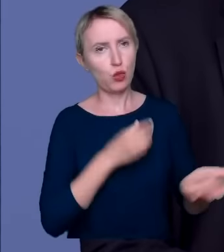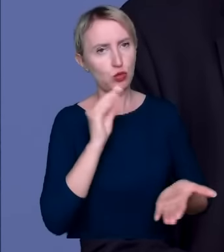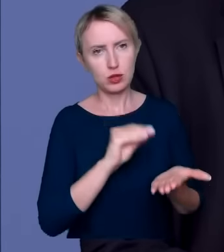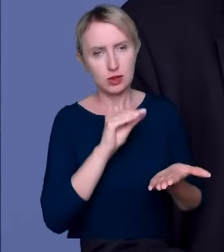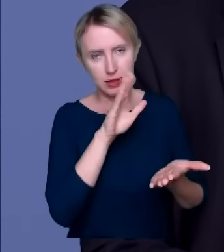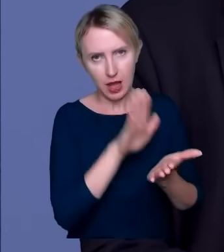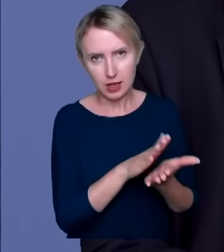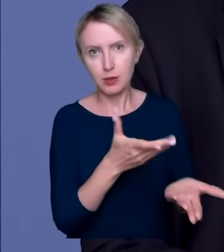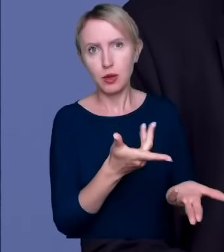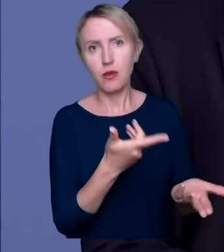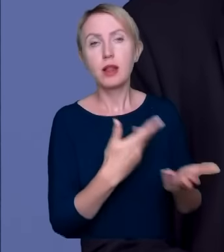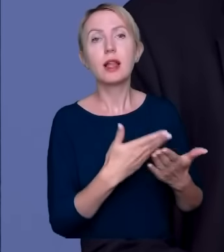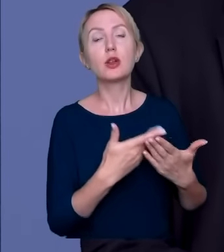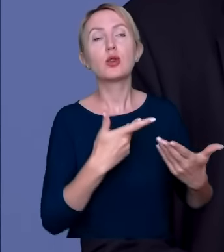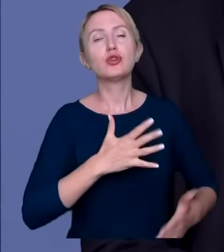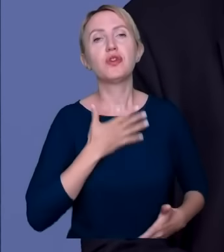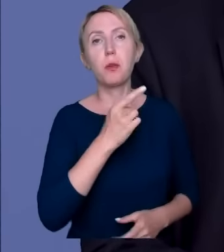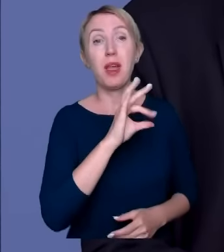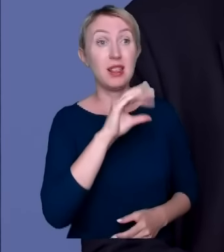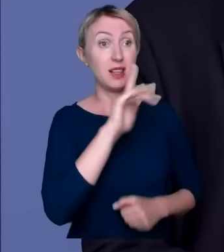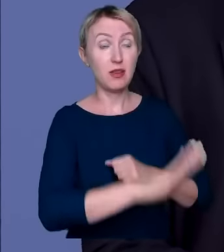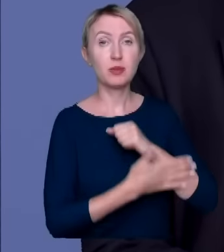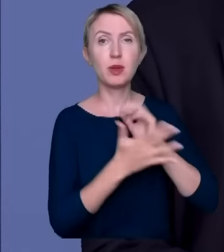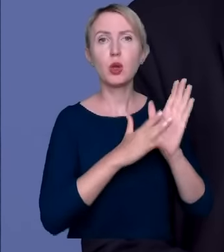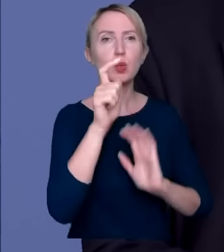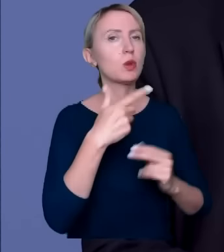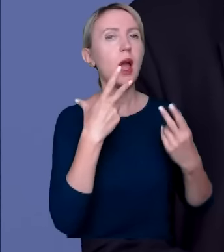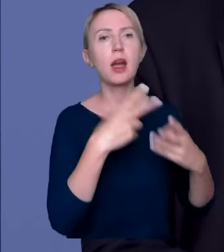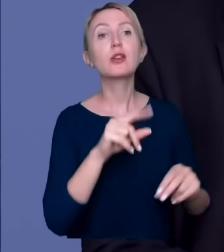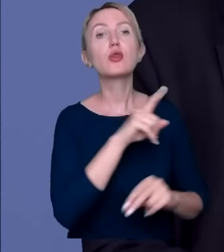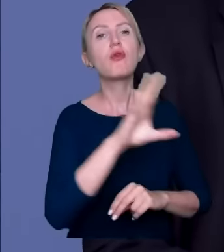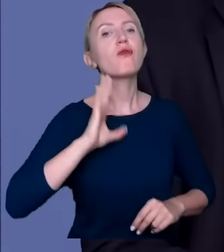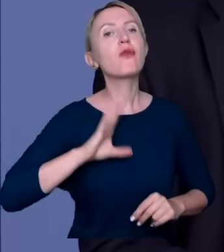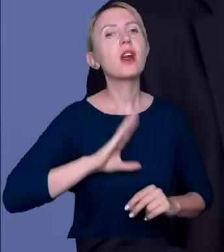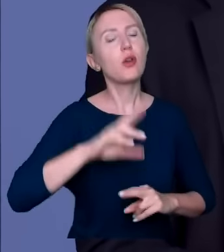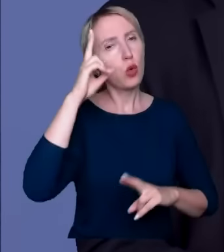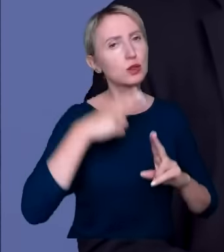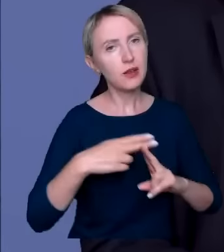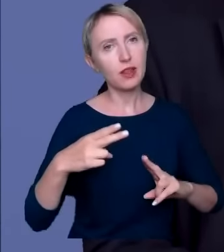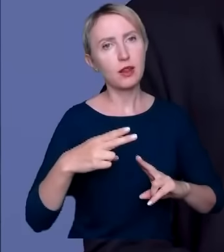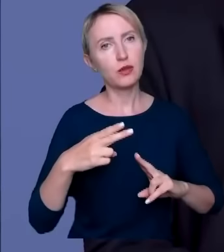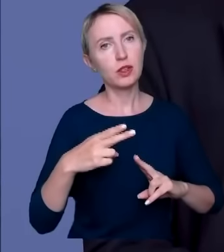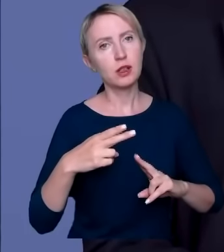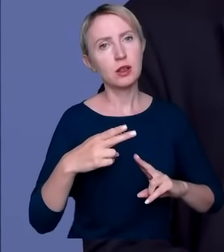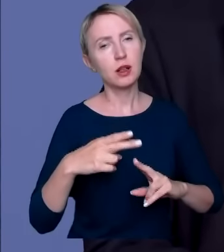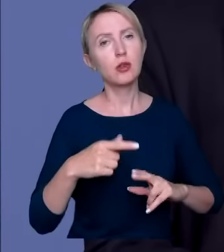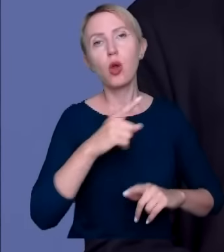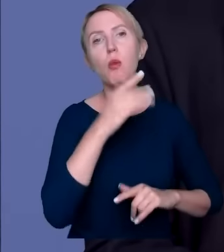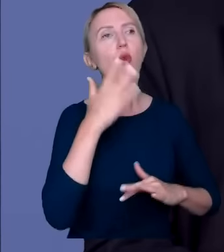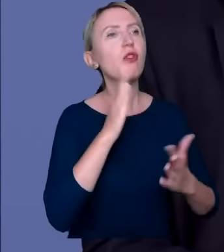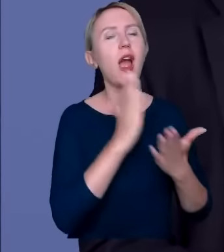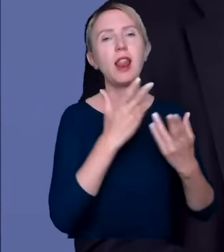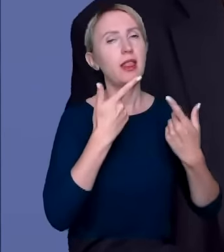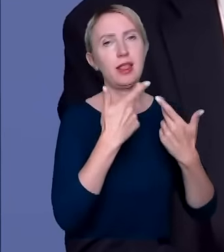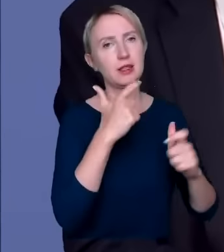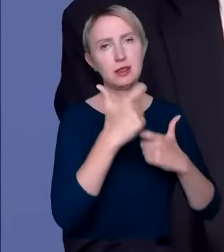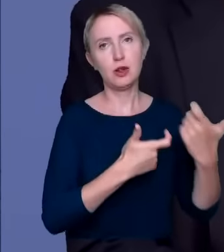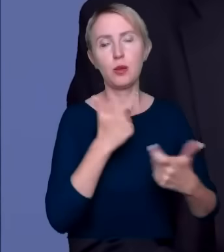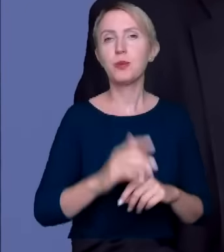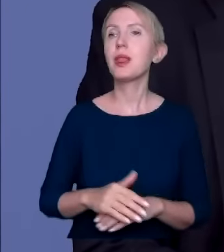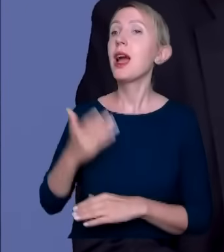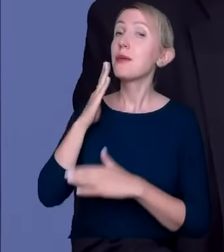dziwię się że PSL właśnie stoi po stronie Tuska nie po stronie tych wartości konserwatywnych o których tylko mówi a w tej materi nic nie czy bardzo